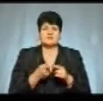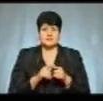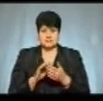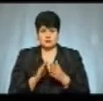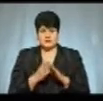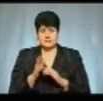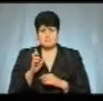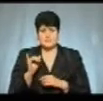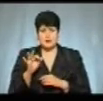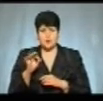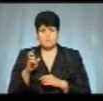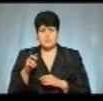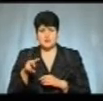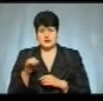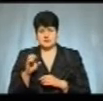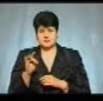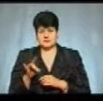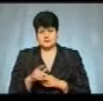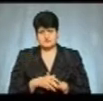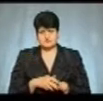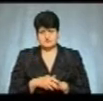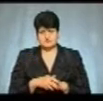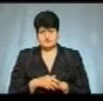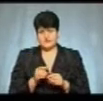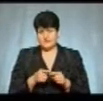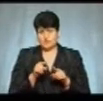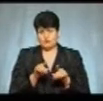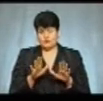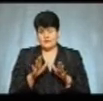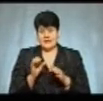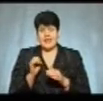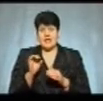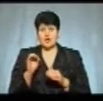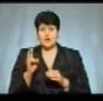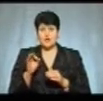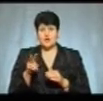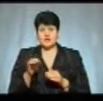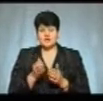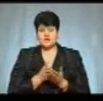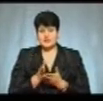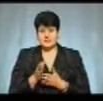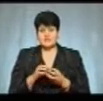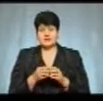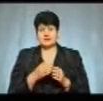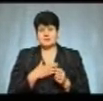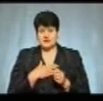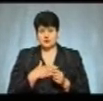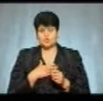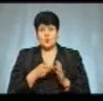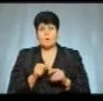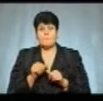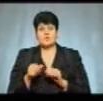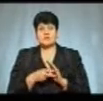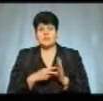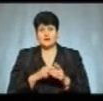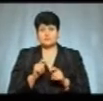товариства «Біобластер»? В даному випадку по екологічній лінії за результатами нашої позапланової